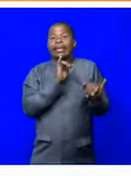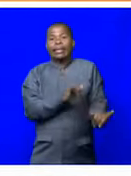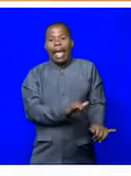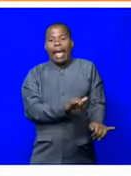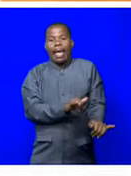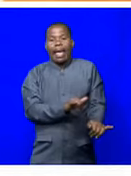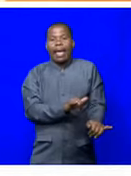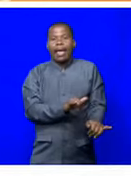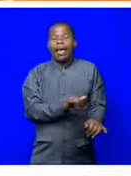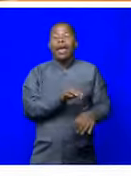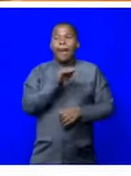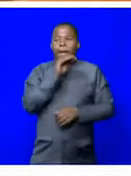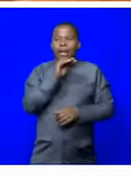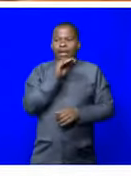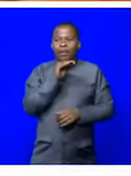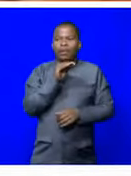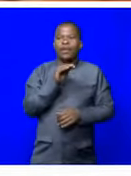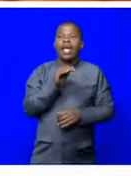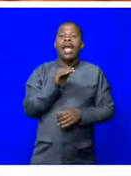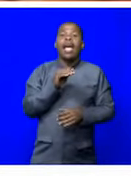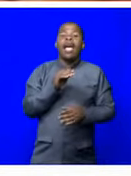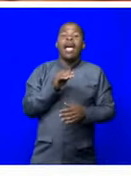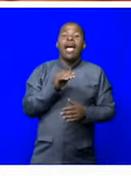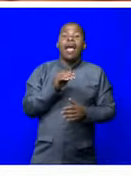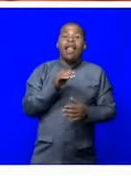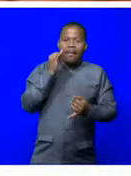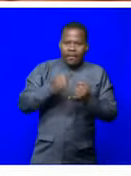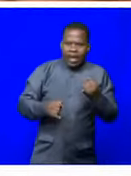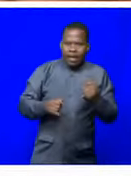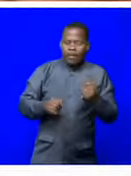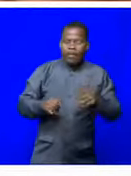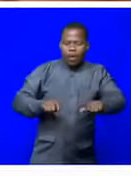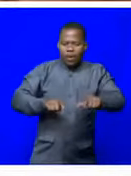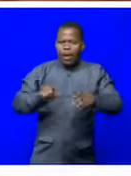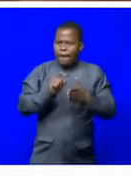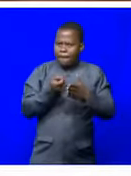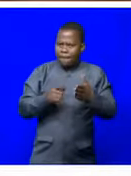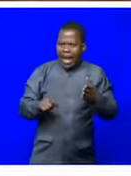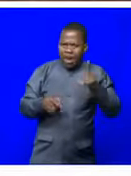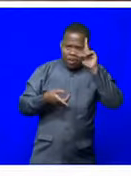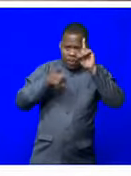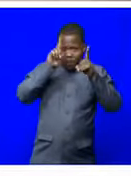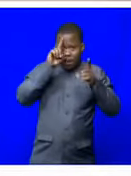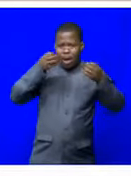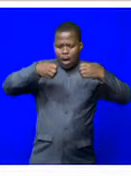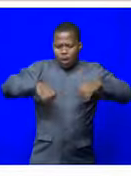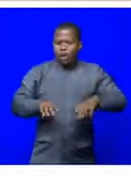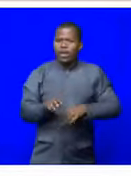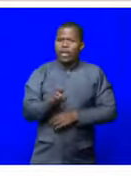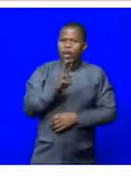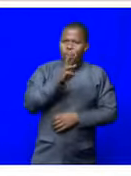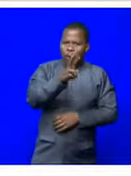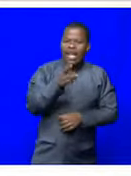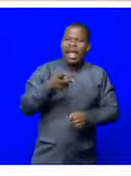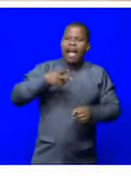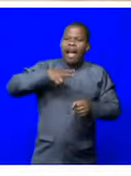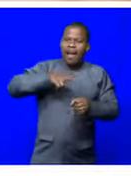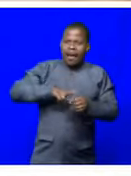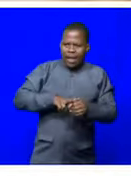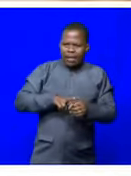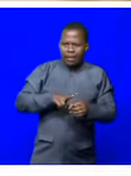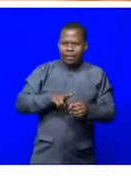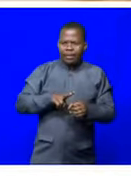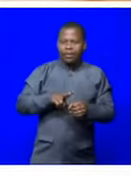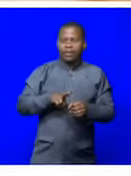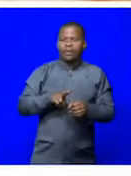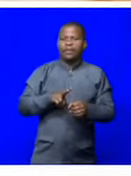lithuba lekubhala lohlolo. Lo msolwa uthi lokhu kungamenda nekuthi alahlekelwe lithuba